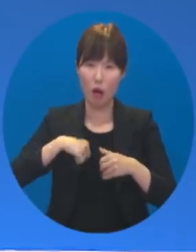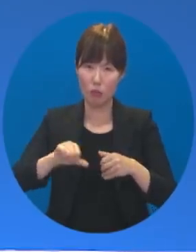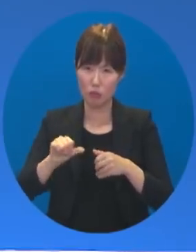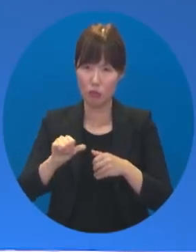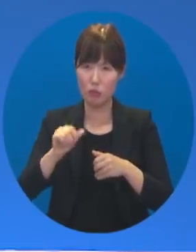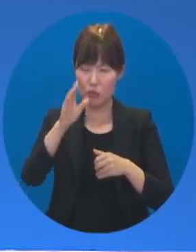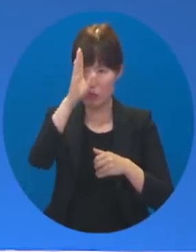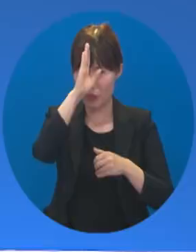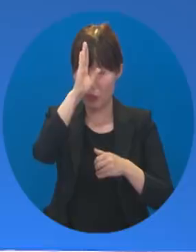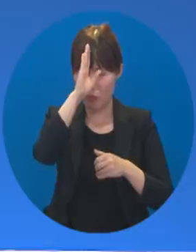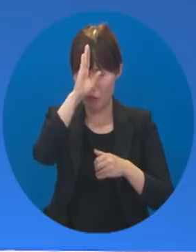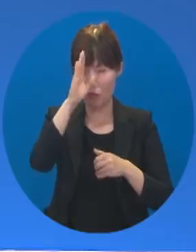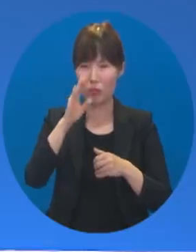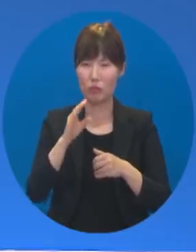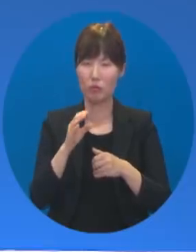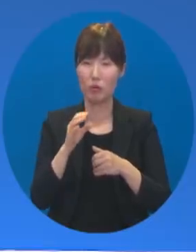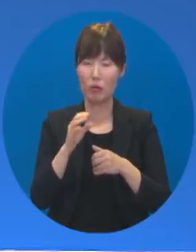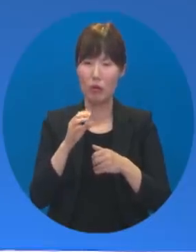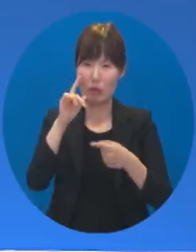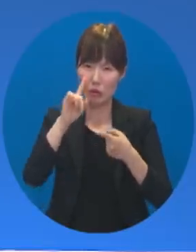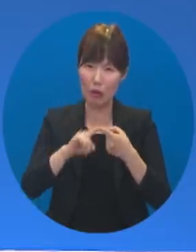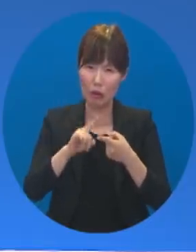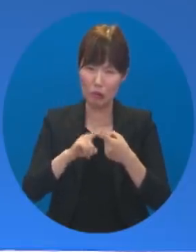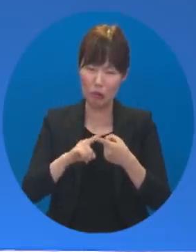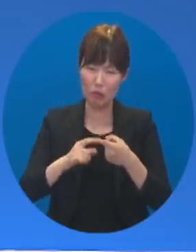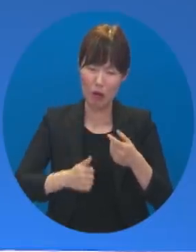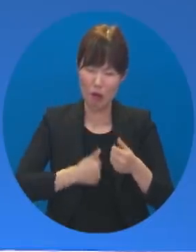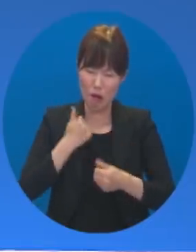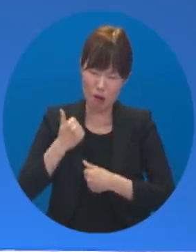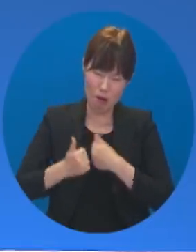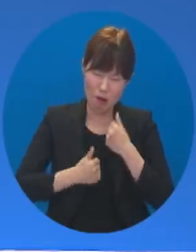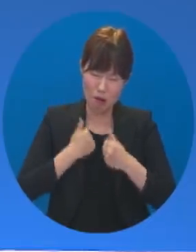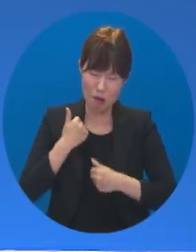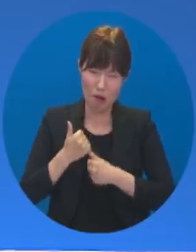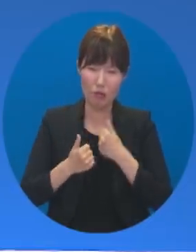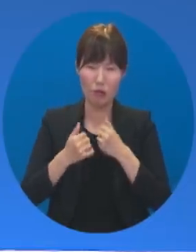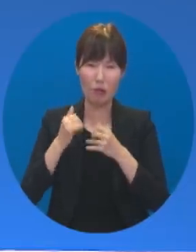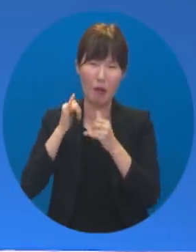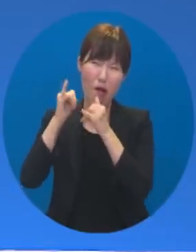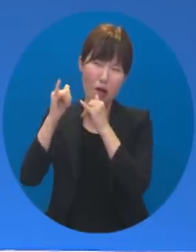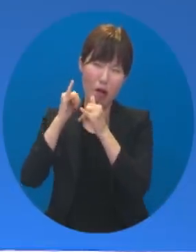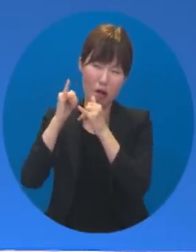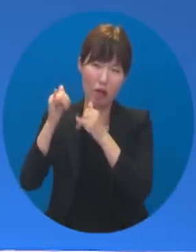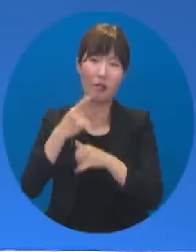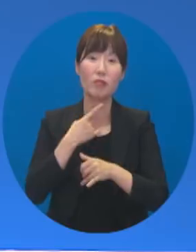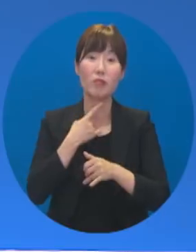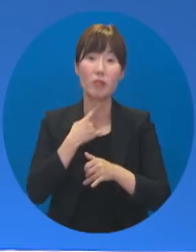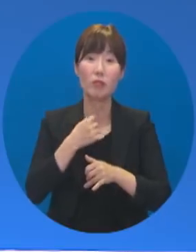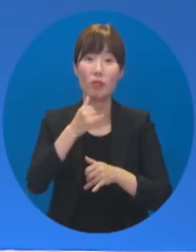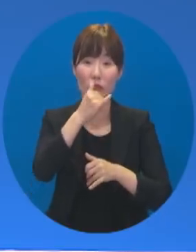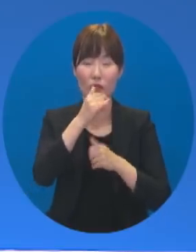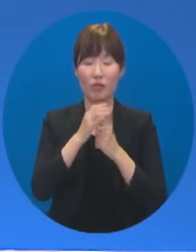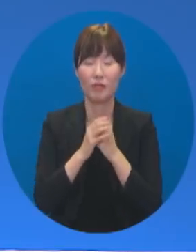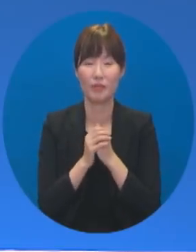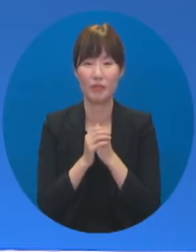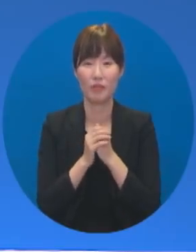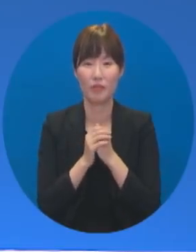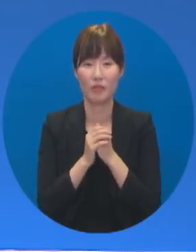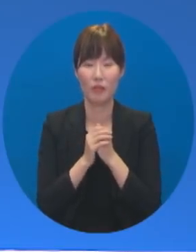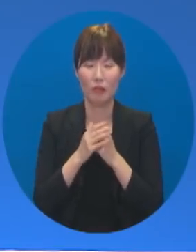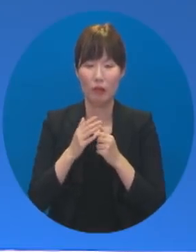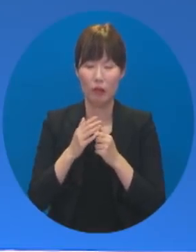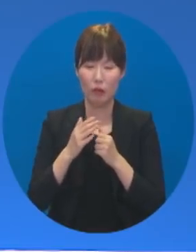저도 참 부끄러운데 그렇게 얘기해 억하게 심정을 토해낸 적이 있었어요. 이런 병이라는데 아무 상관이